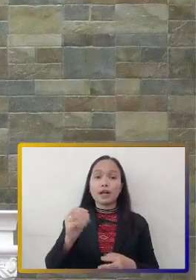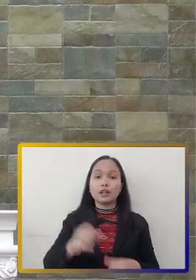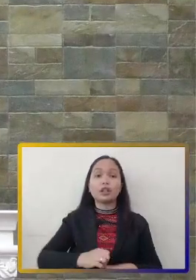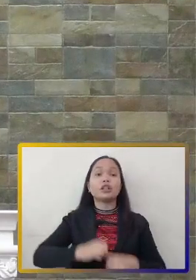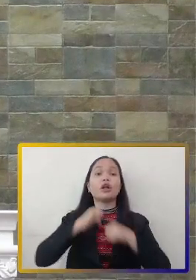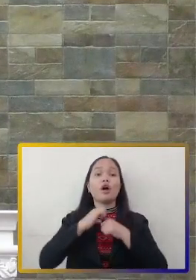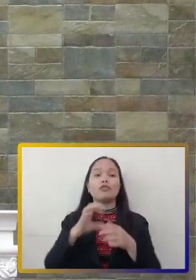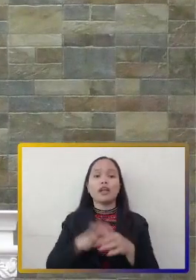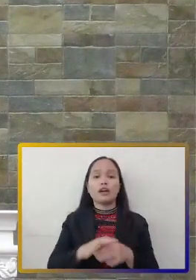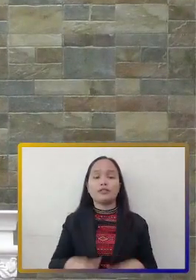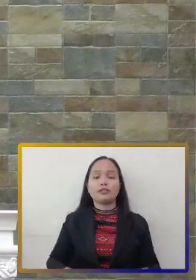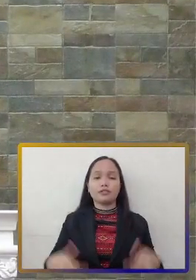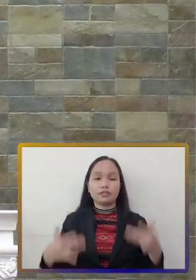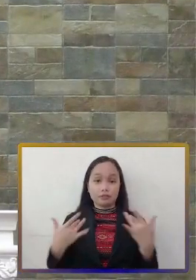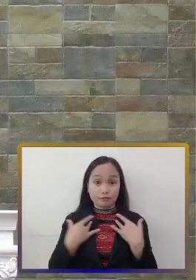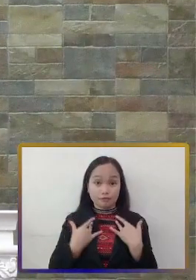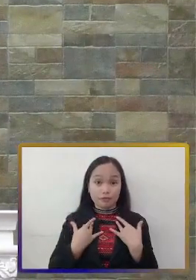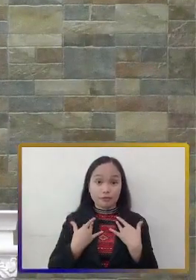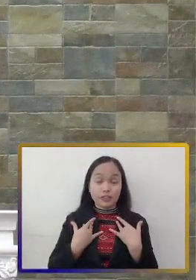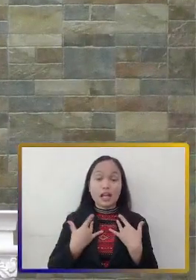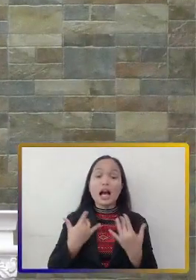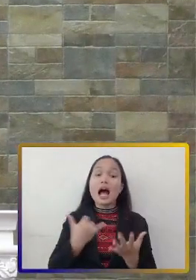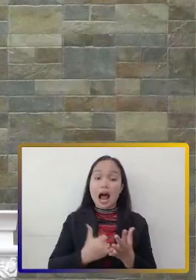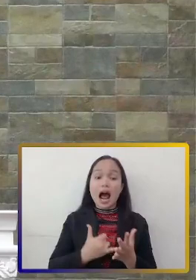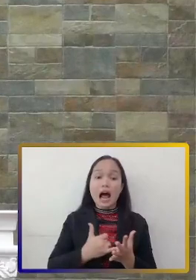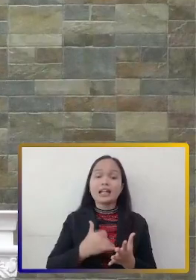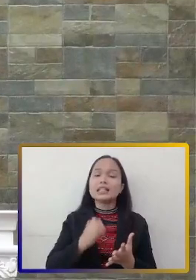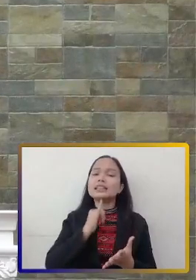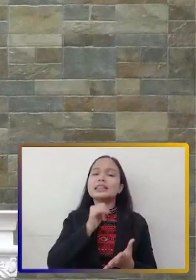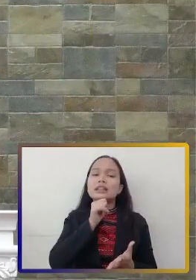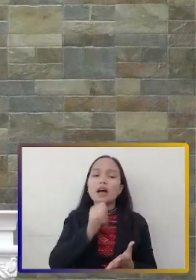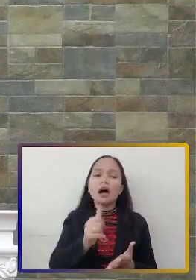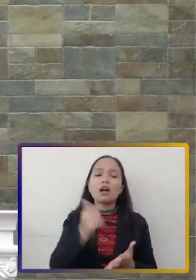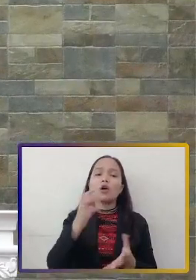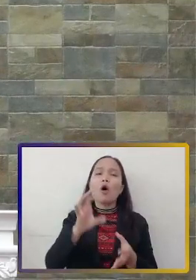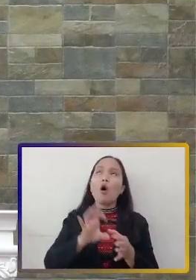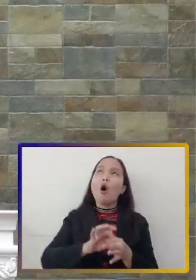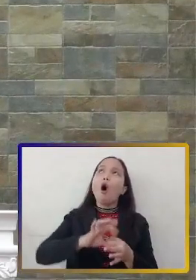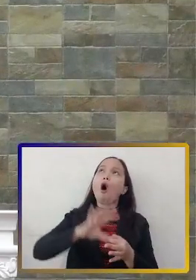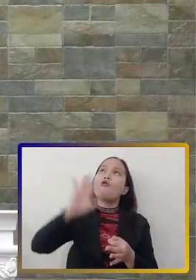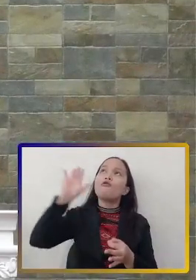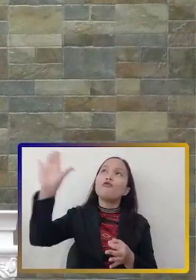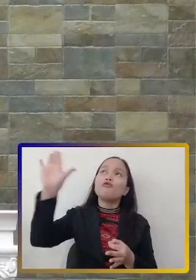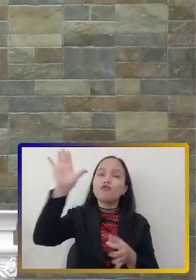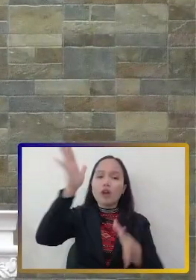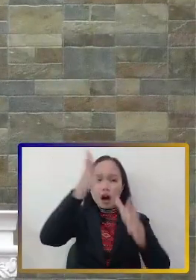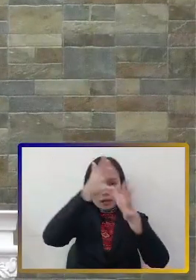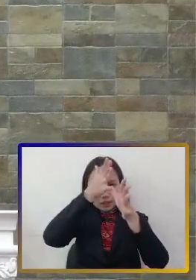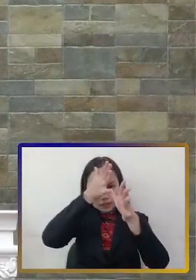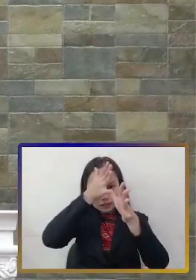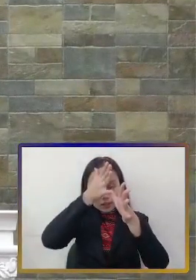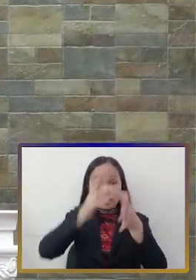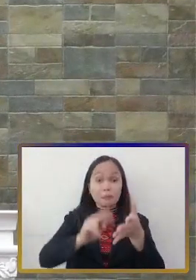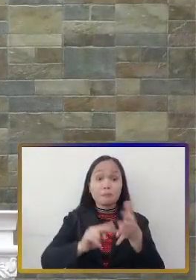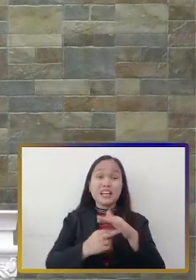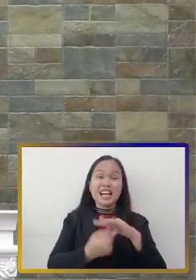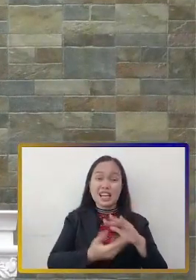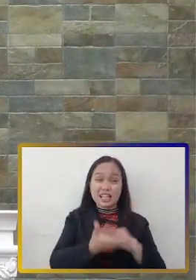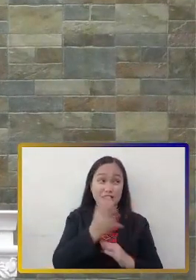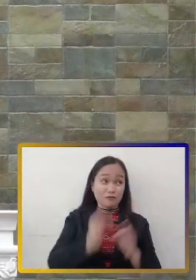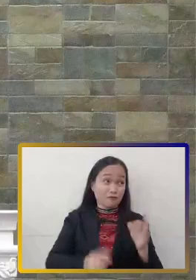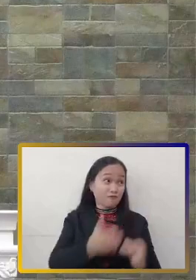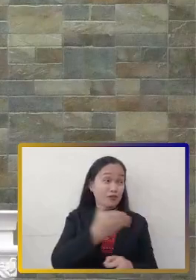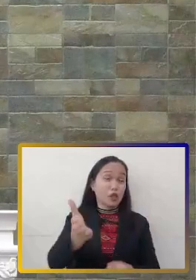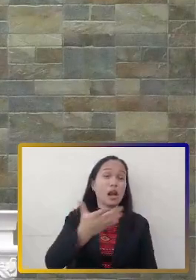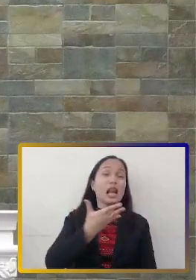The pride of life is not of the Father. You see that? Your lusting, the